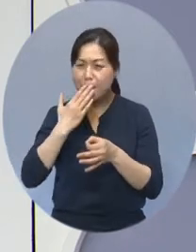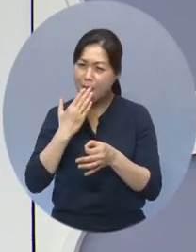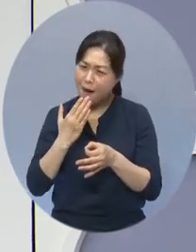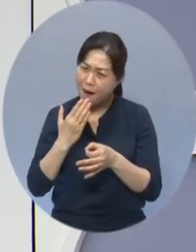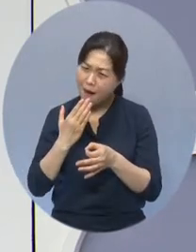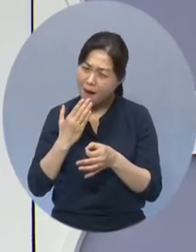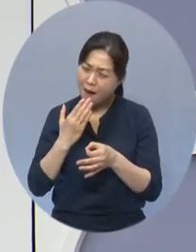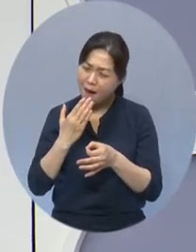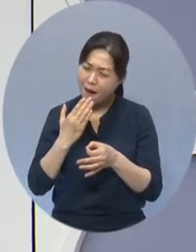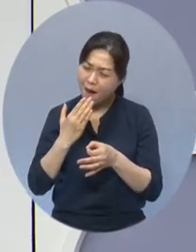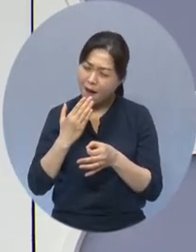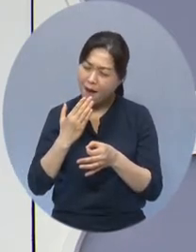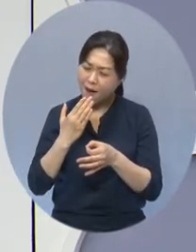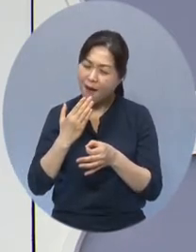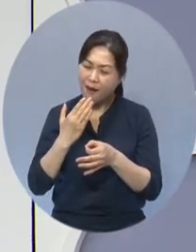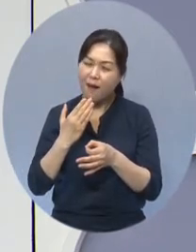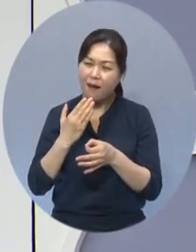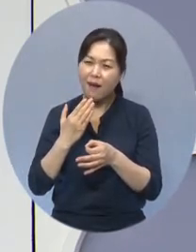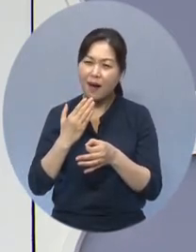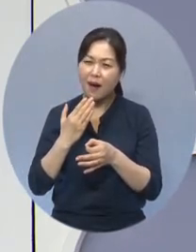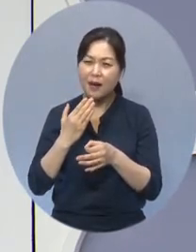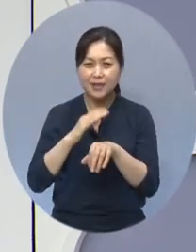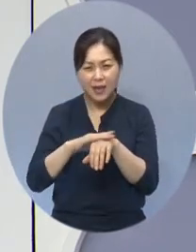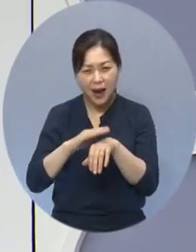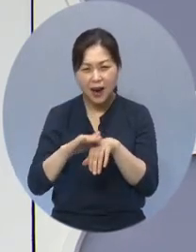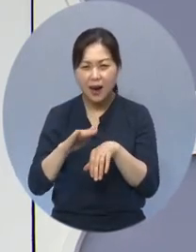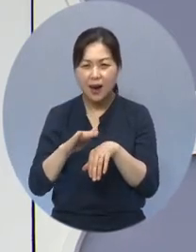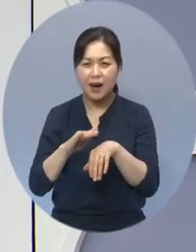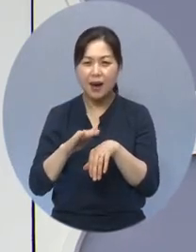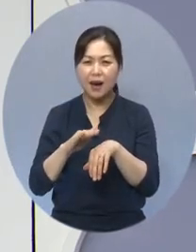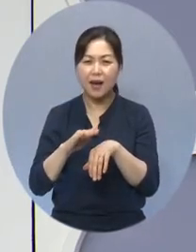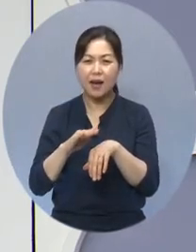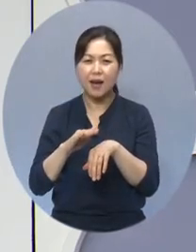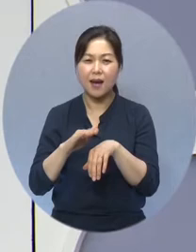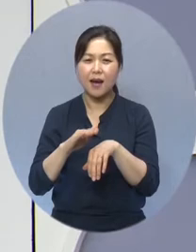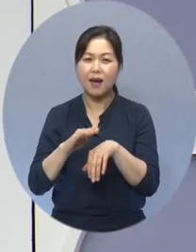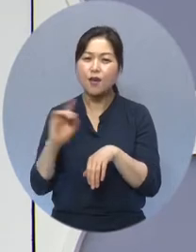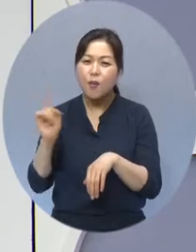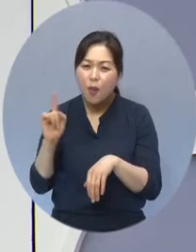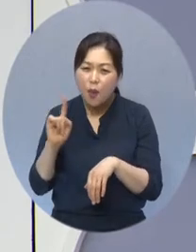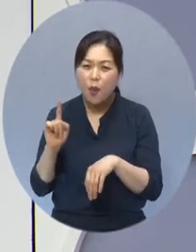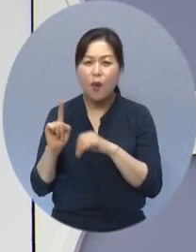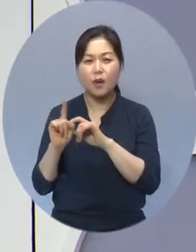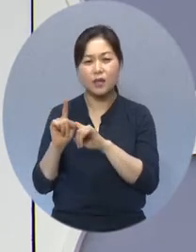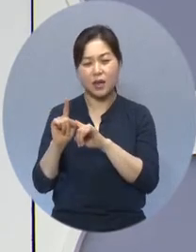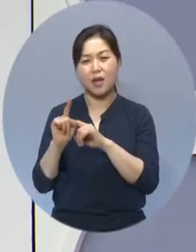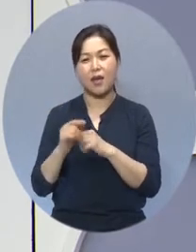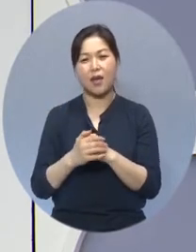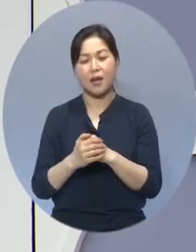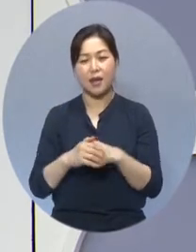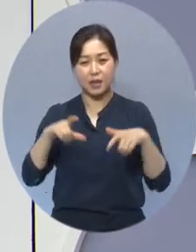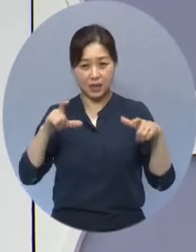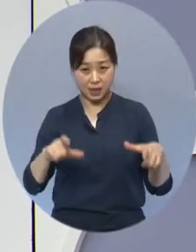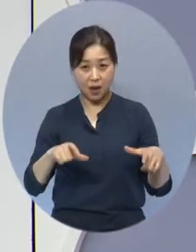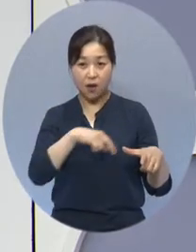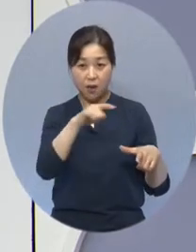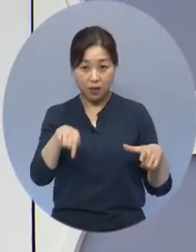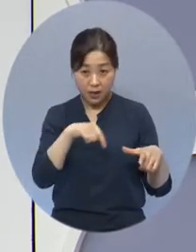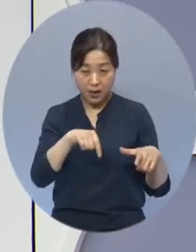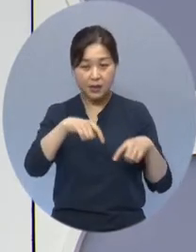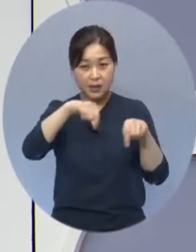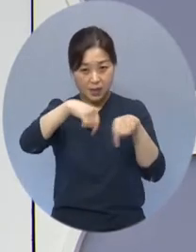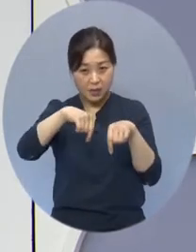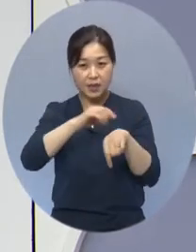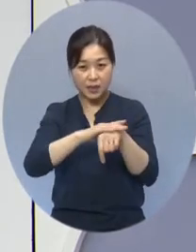큰 정말 시각에서 우리 지방자치를 발전시켜서 분권화시켜주는 것이